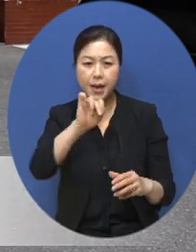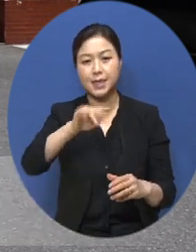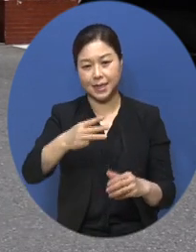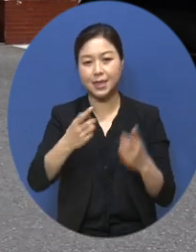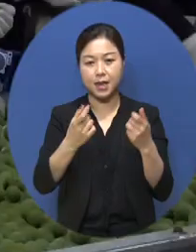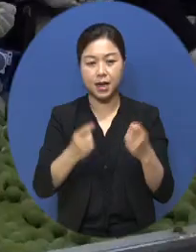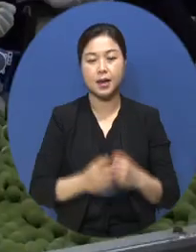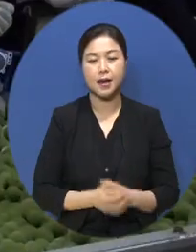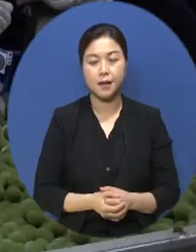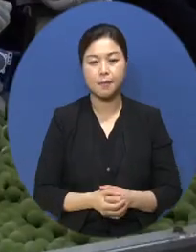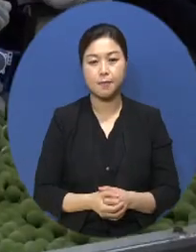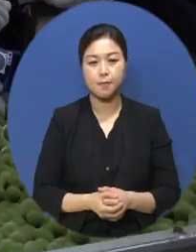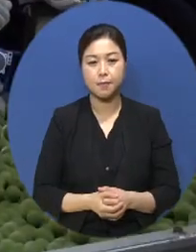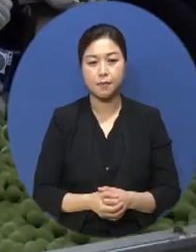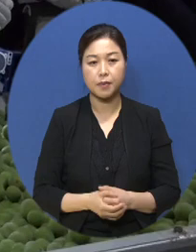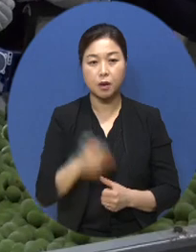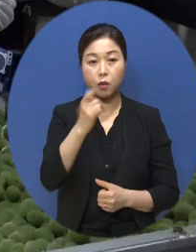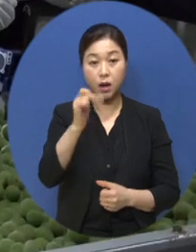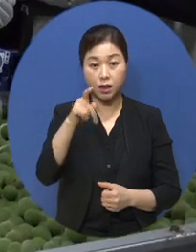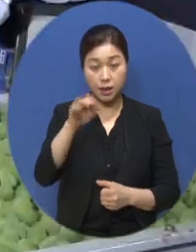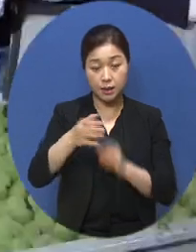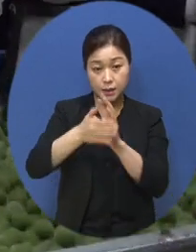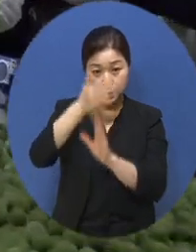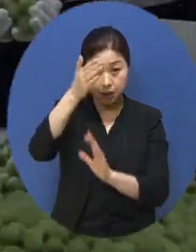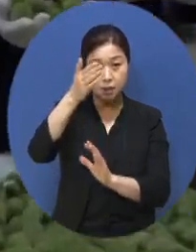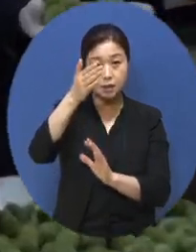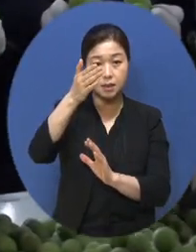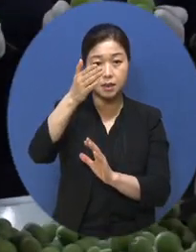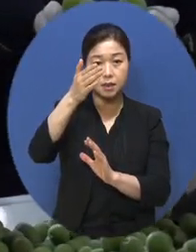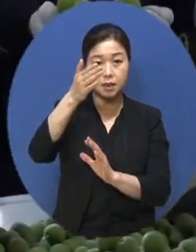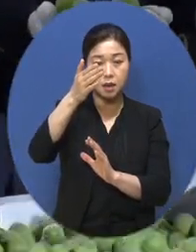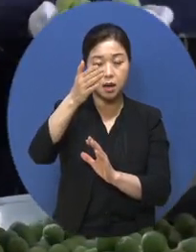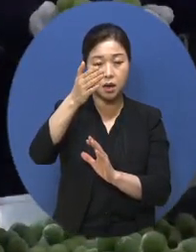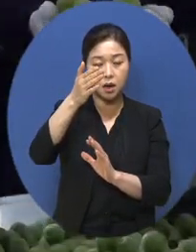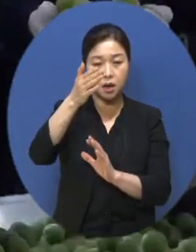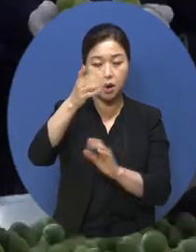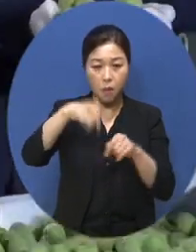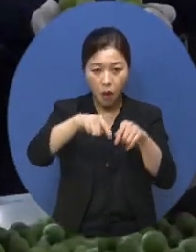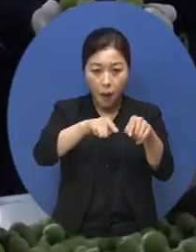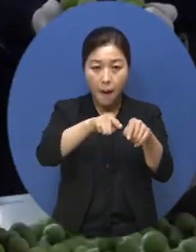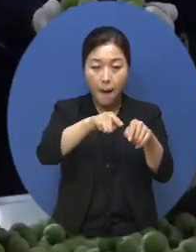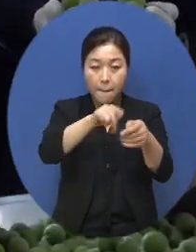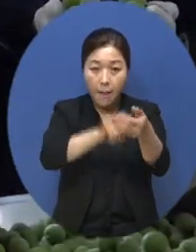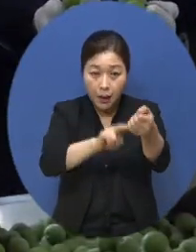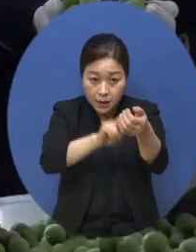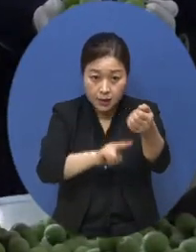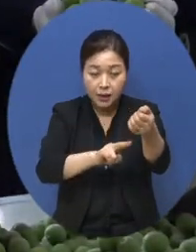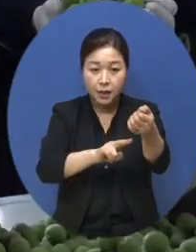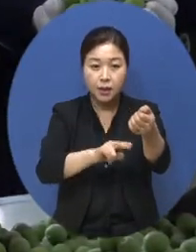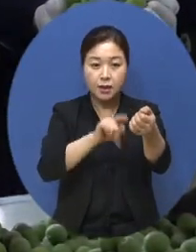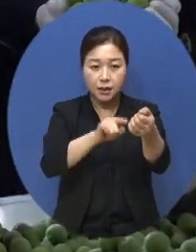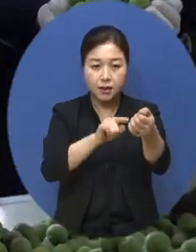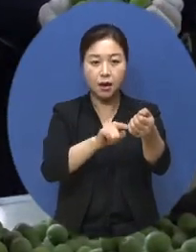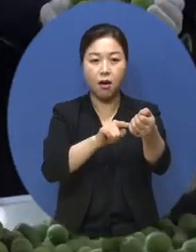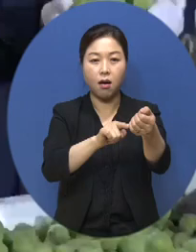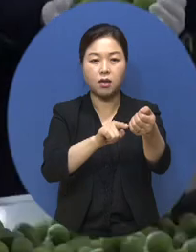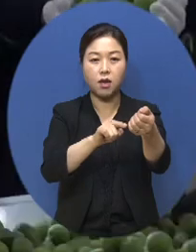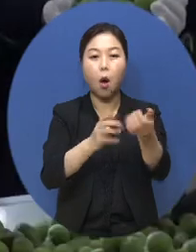있습니다. 광양시는 직거래 농가에 매실 신선도 유지가 가능한 포장제도